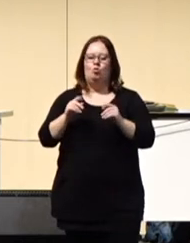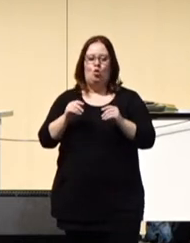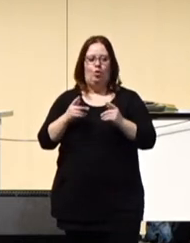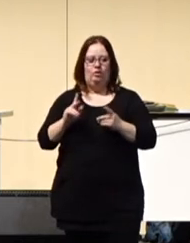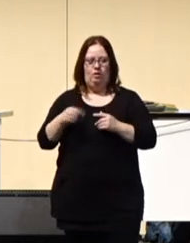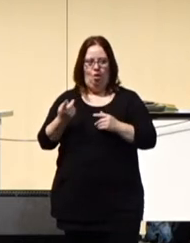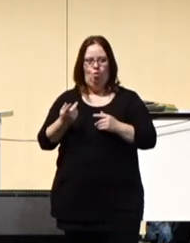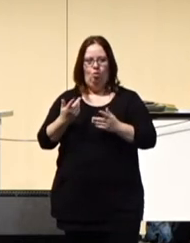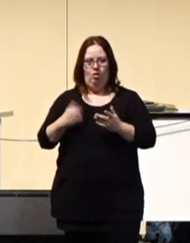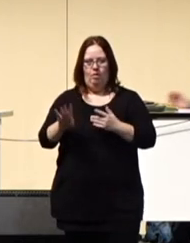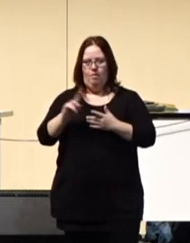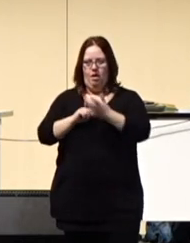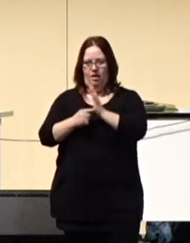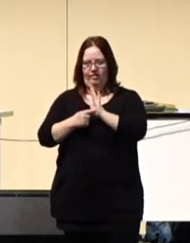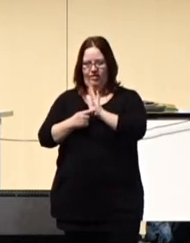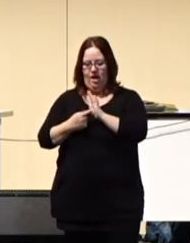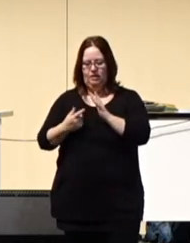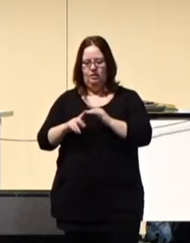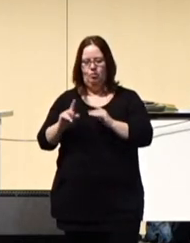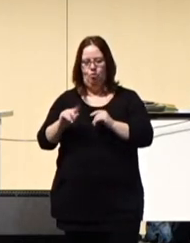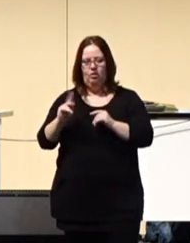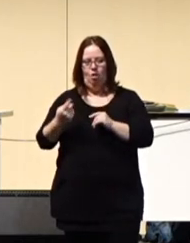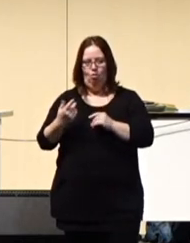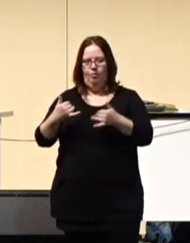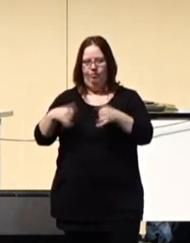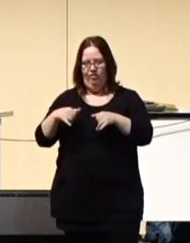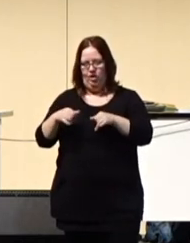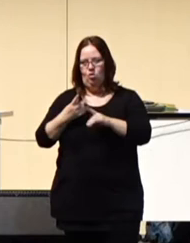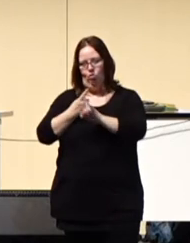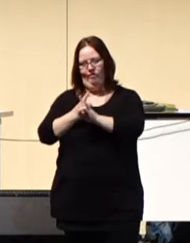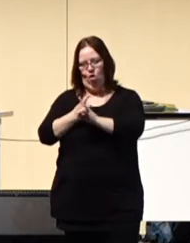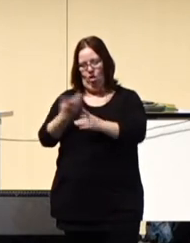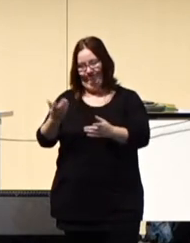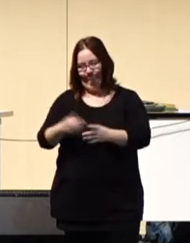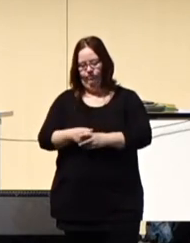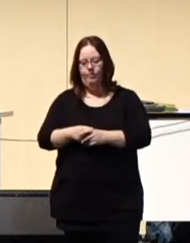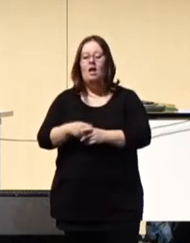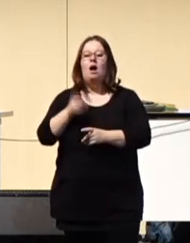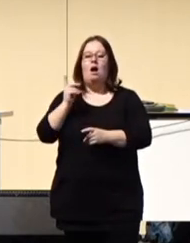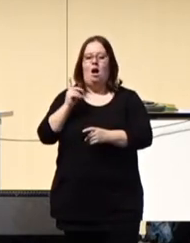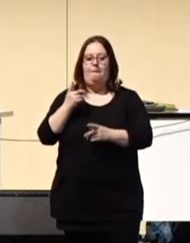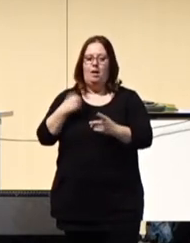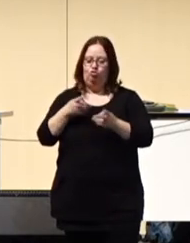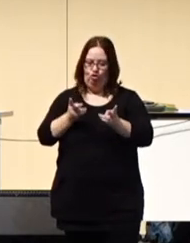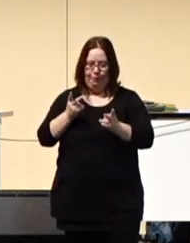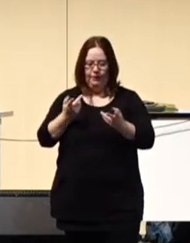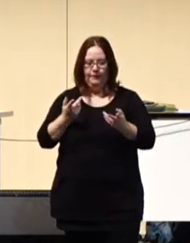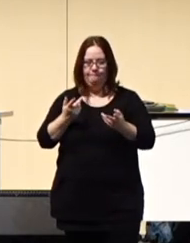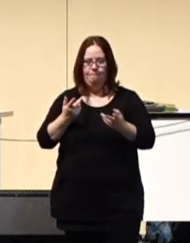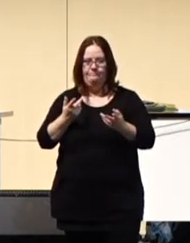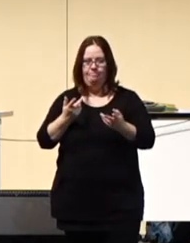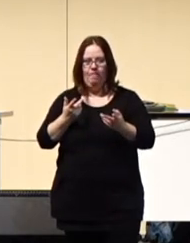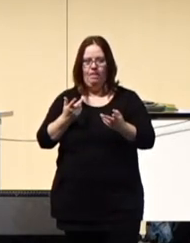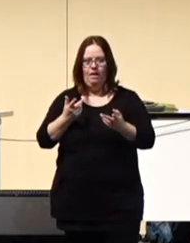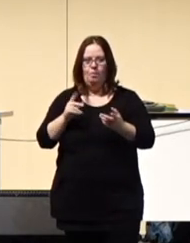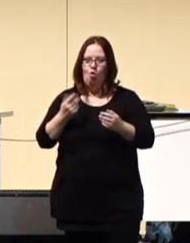dieses mehrfache Hinwirken sind sie ihren Verpflichtungen auch nachgekommen. Allerdings, und das ist richtig, hat das nicht in